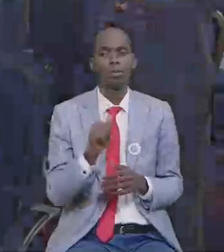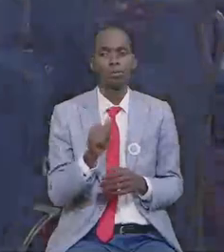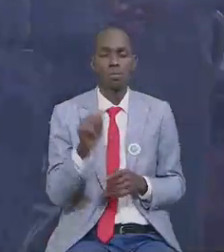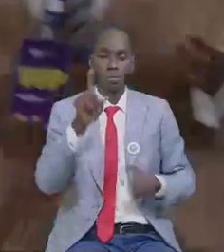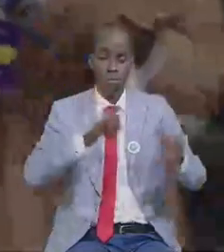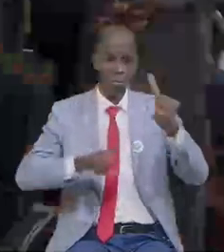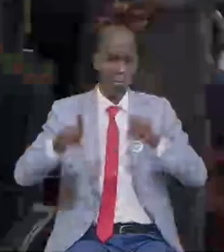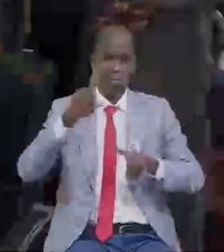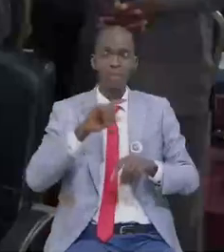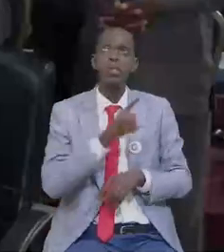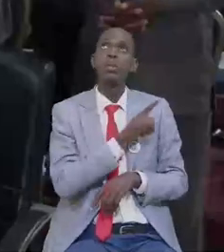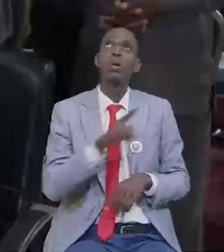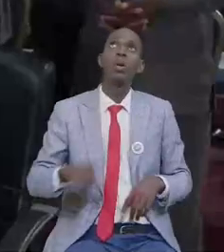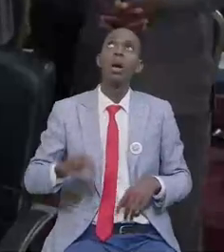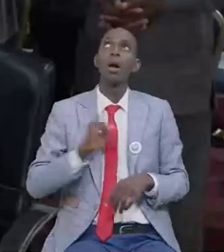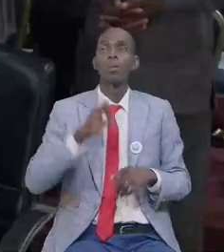Dis-le.